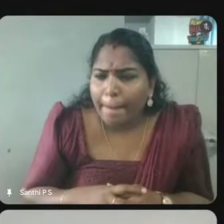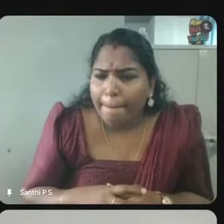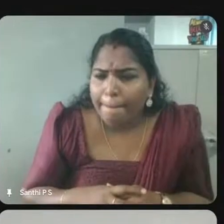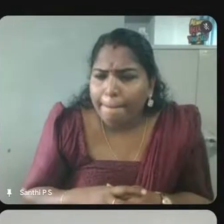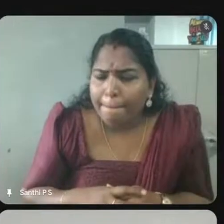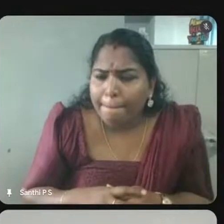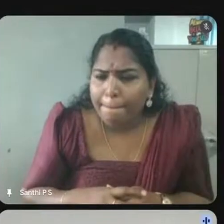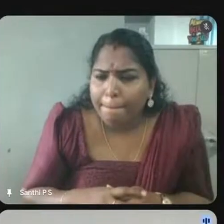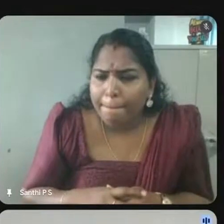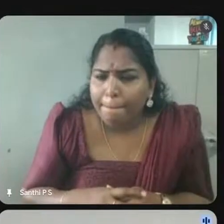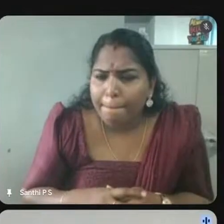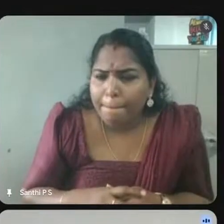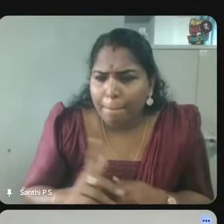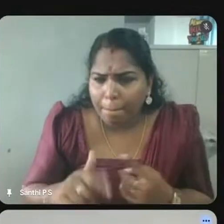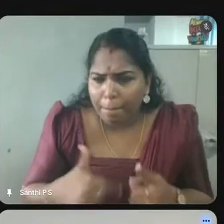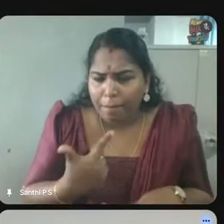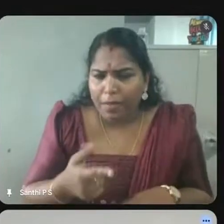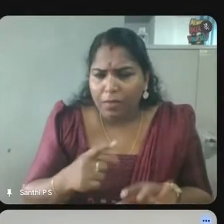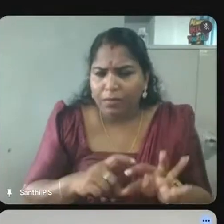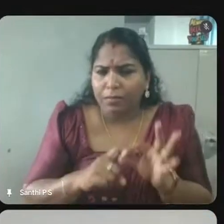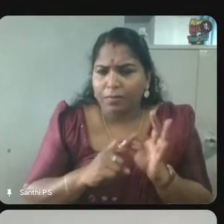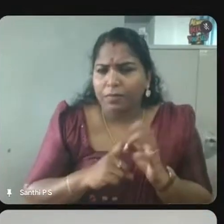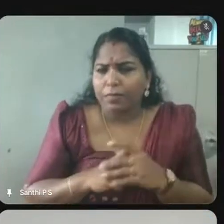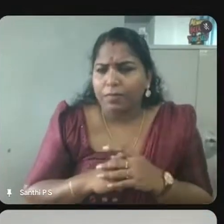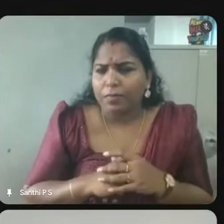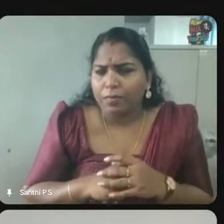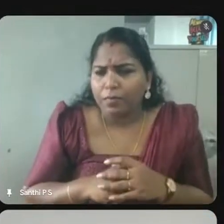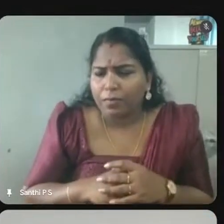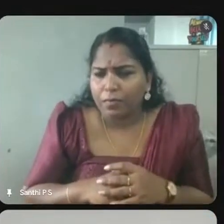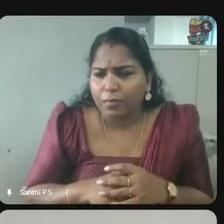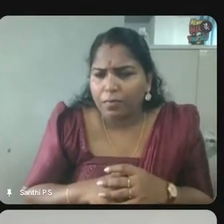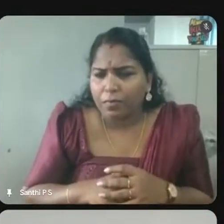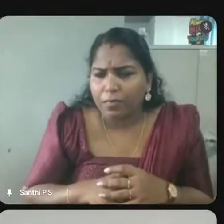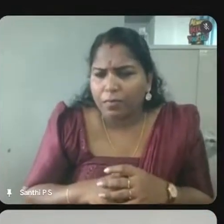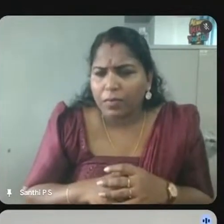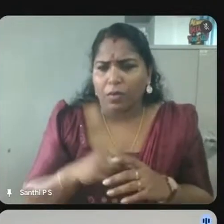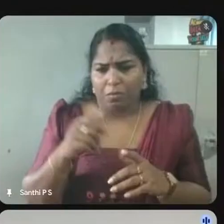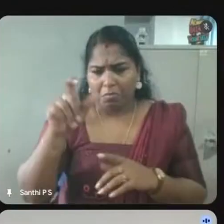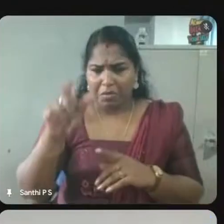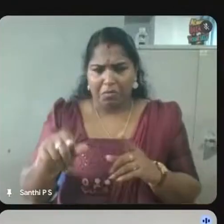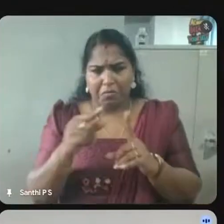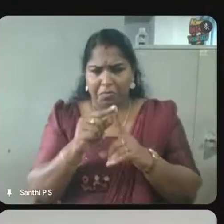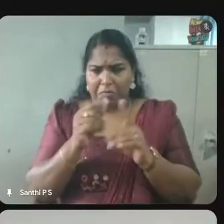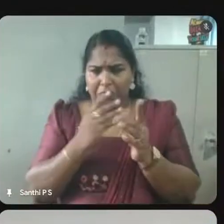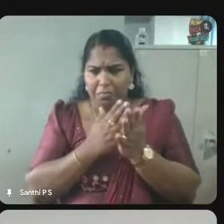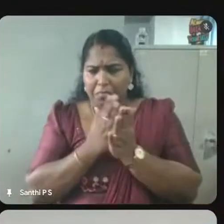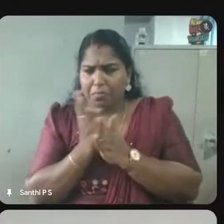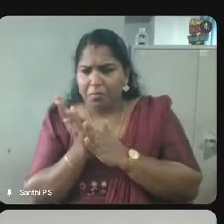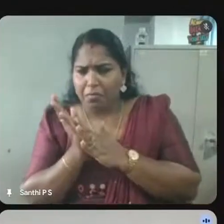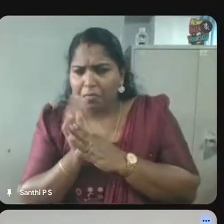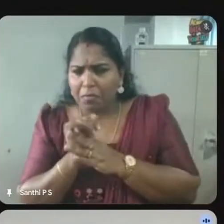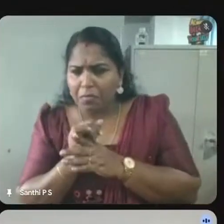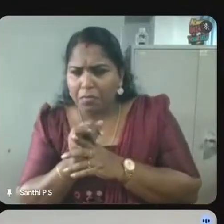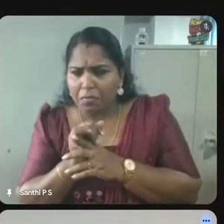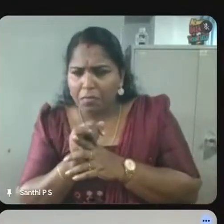അടുത്ത ചോദ്യം ചോദിക്കാമോ? ചോദിക്കാം. ഞാന് ഒരു പ്രൊഫഷണലാണ്. ഞാൻ